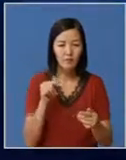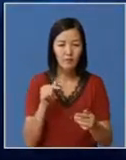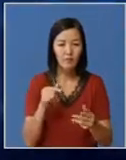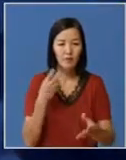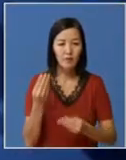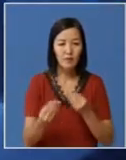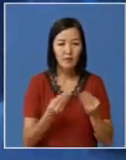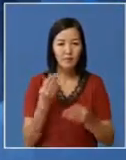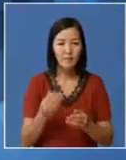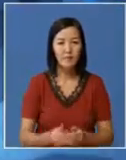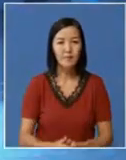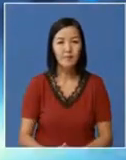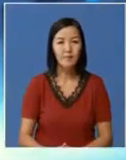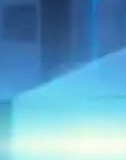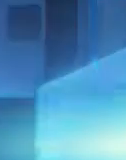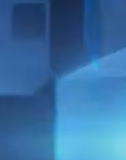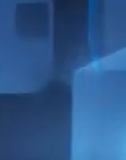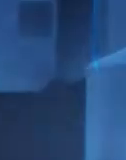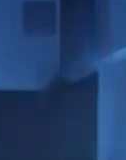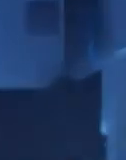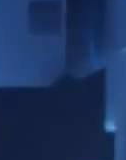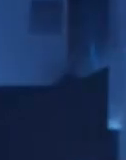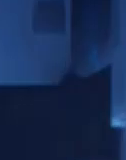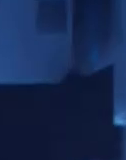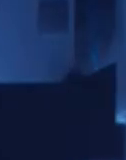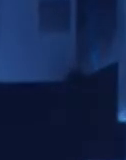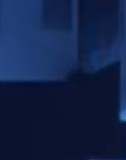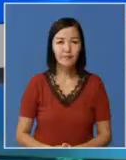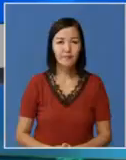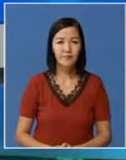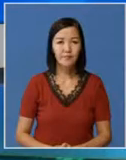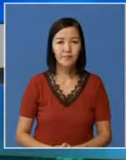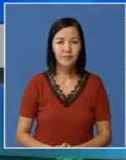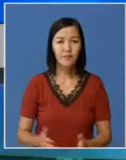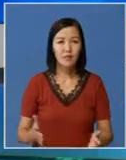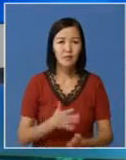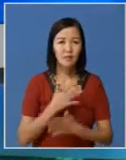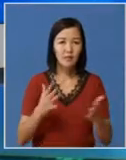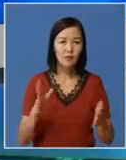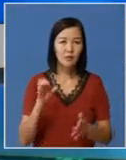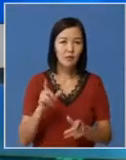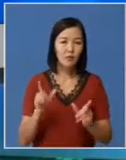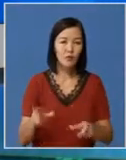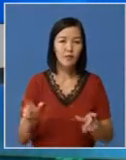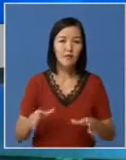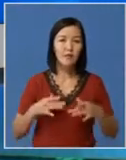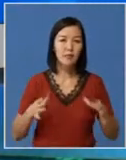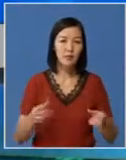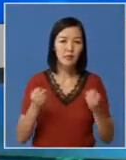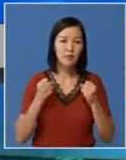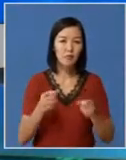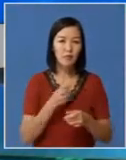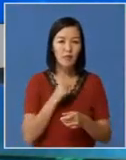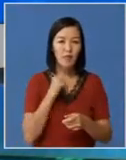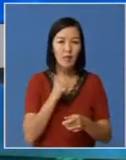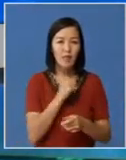Ильяман Раймбеков, Мирюэт Кадырбайгызы, Айдос Калиев, телеканал ЖТСУ. С свыше 500 человек собрал День спорта в Талгарском